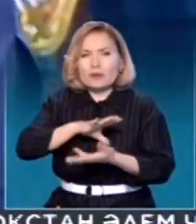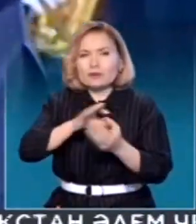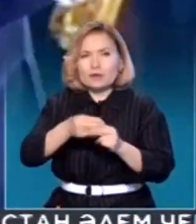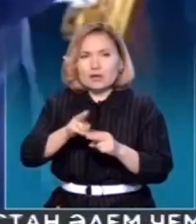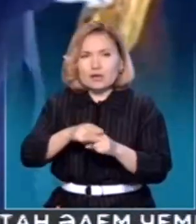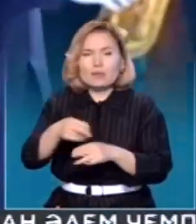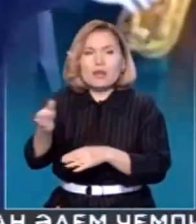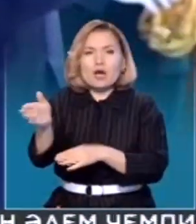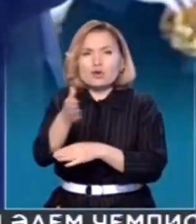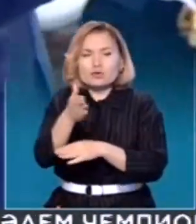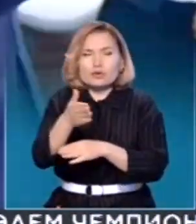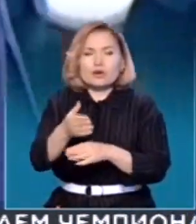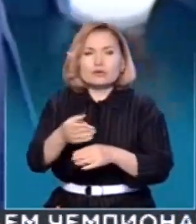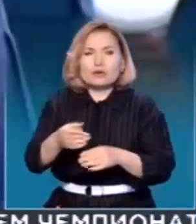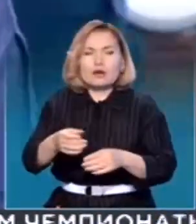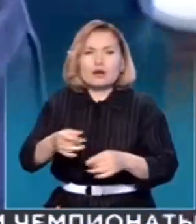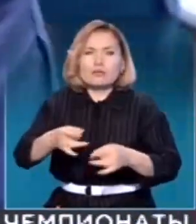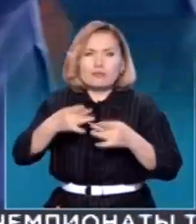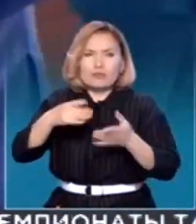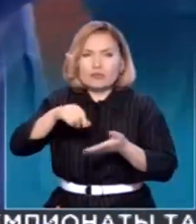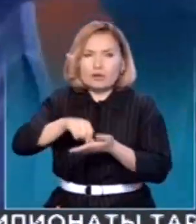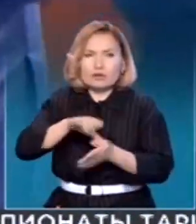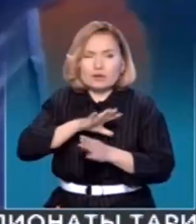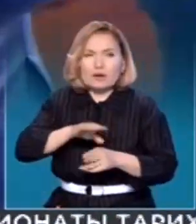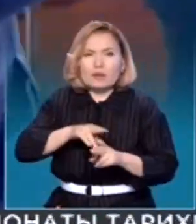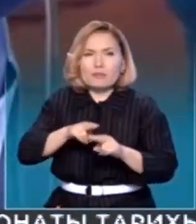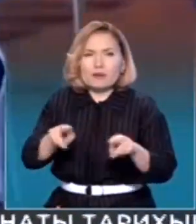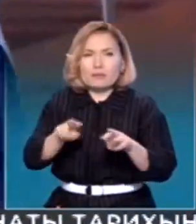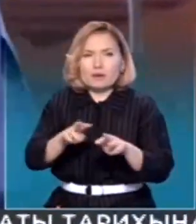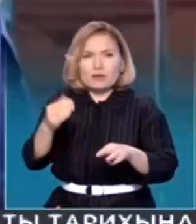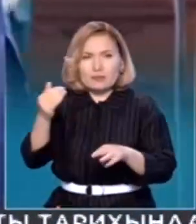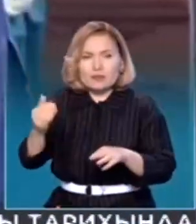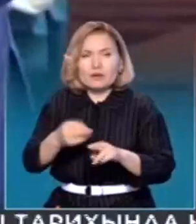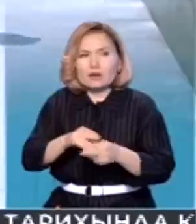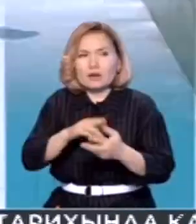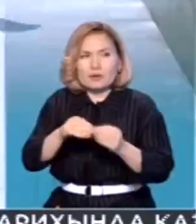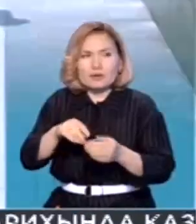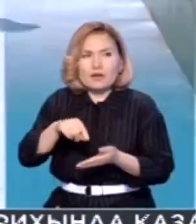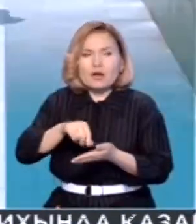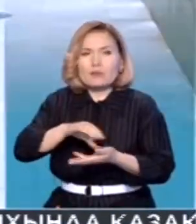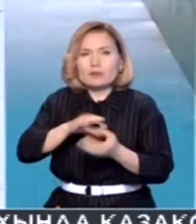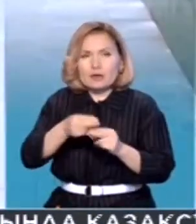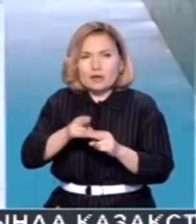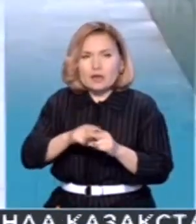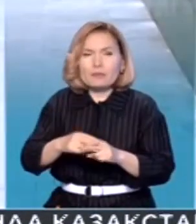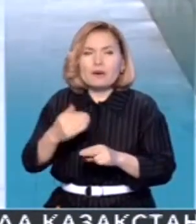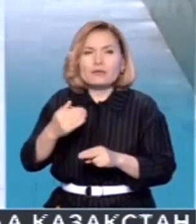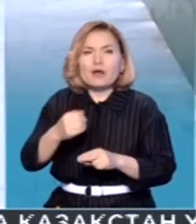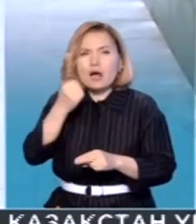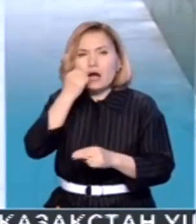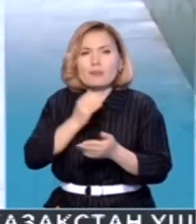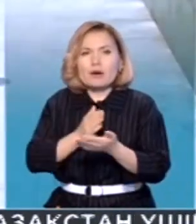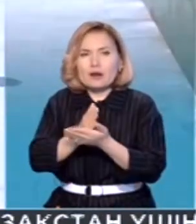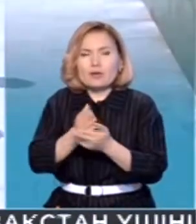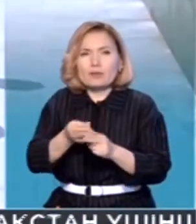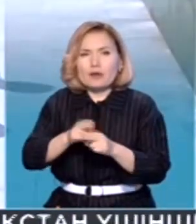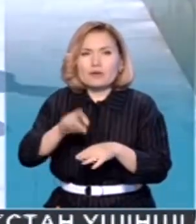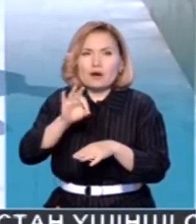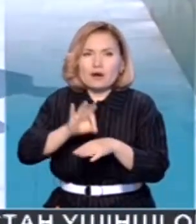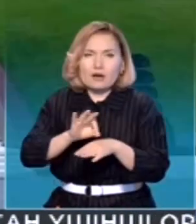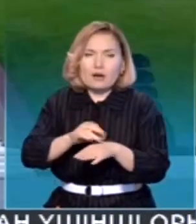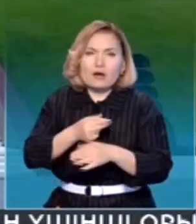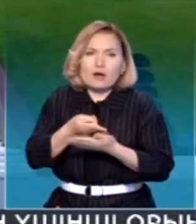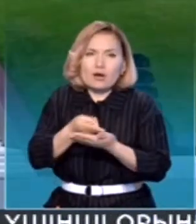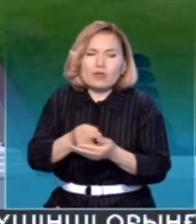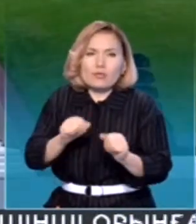ту салтанатына да қатыспады. Оның жолдауын премьер-министр Роман Головченко оқыды. Осыған байланысты ардагер саясаткер ауырып қалды